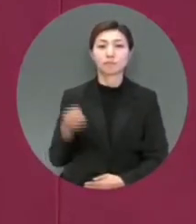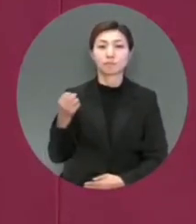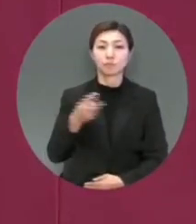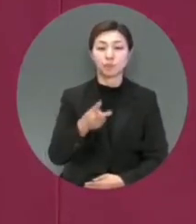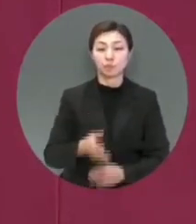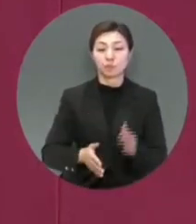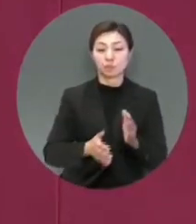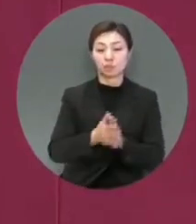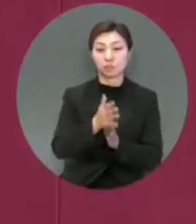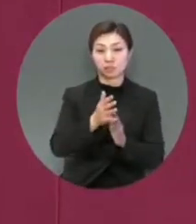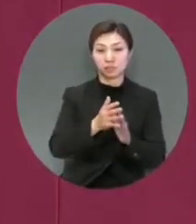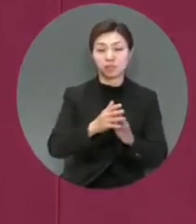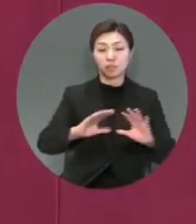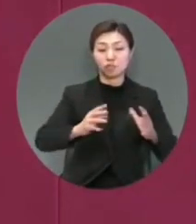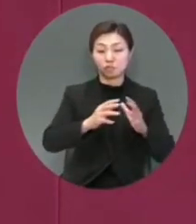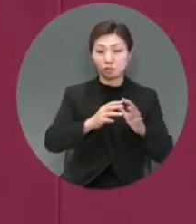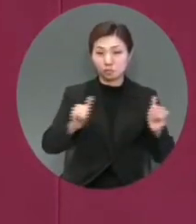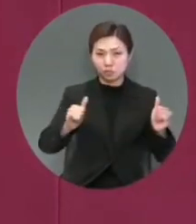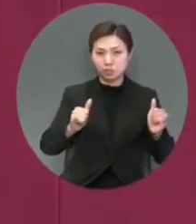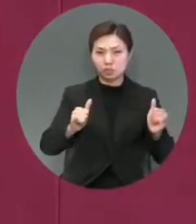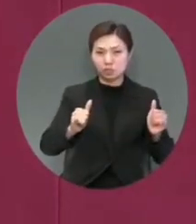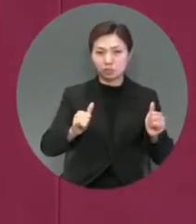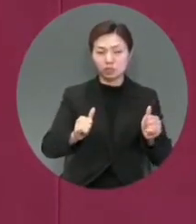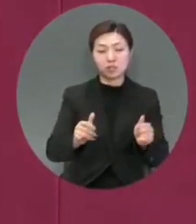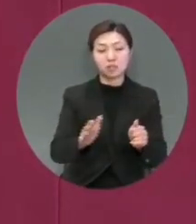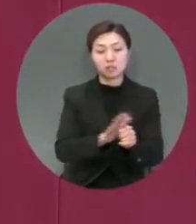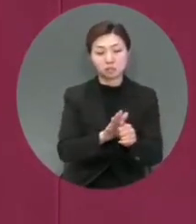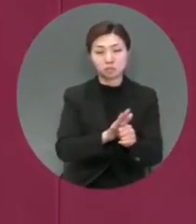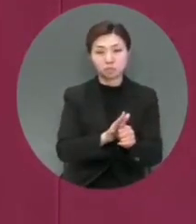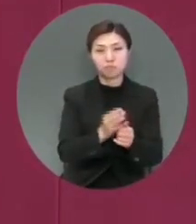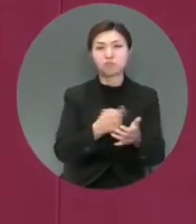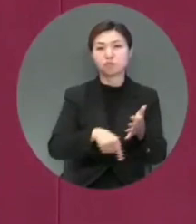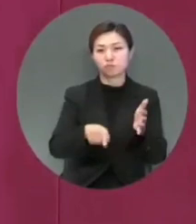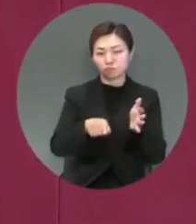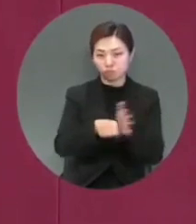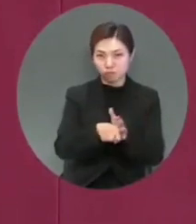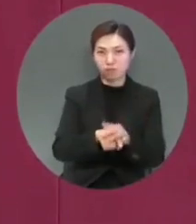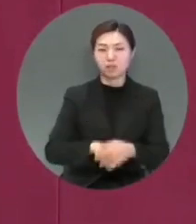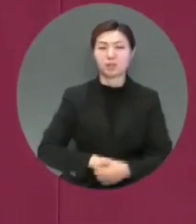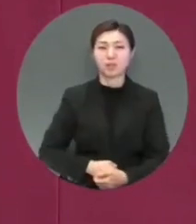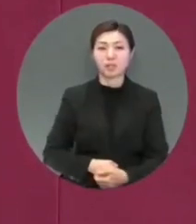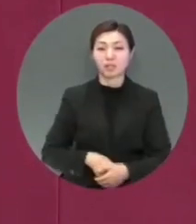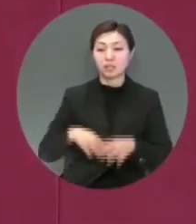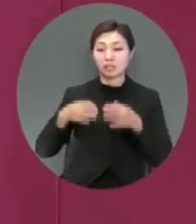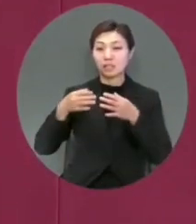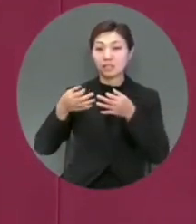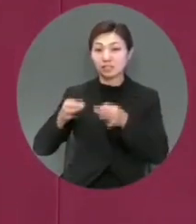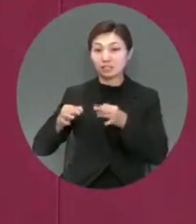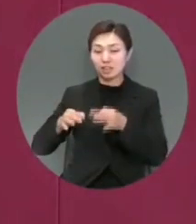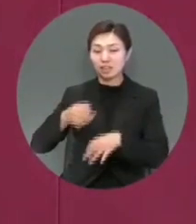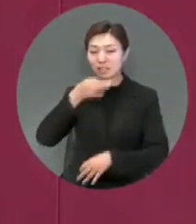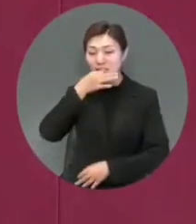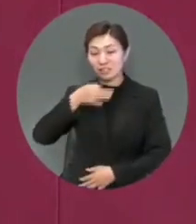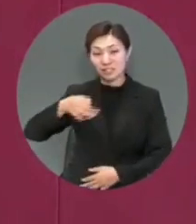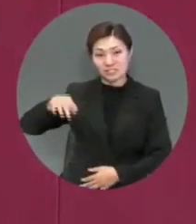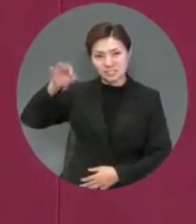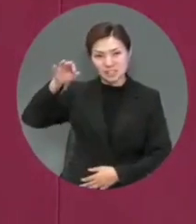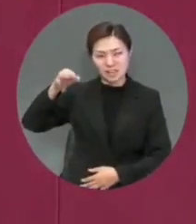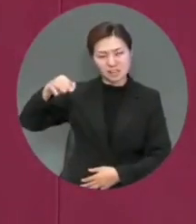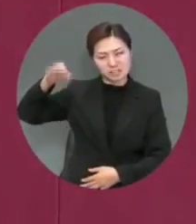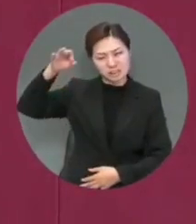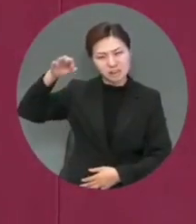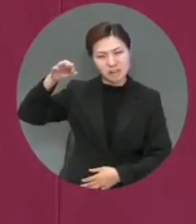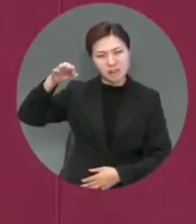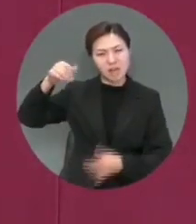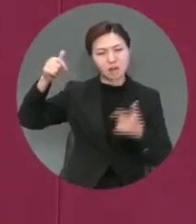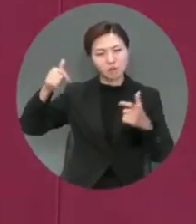서민금융 공급 확대를 통해 고금리 장기화에 따른 부담 완화 노력도 강화하겠습니다.